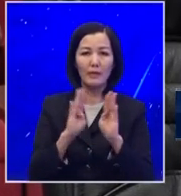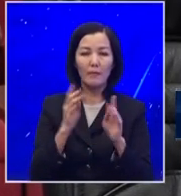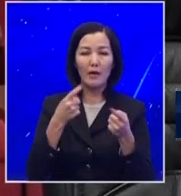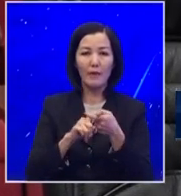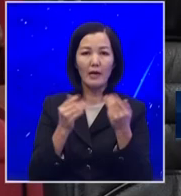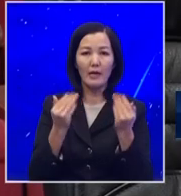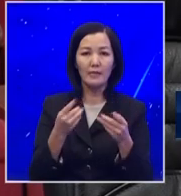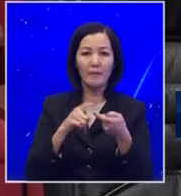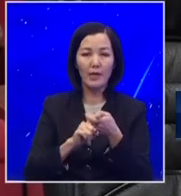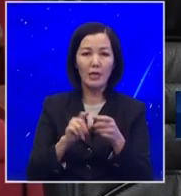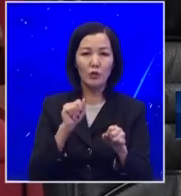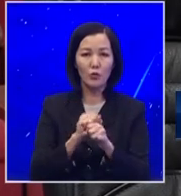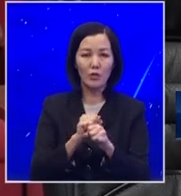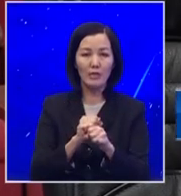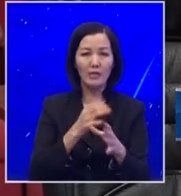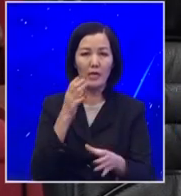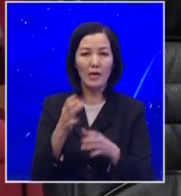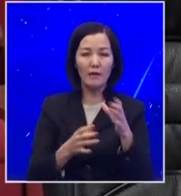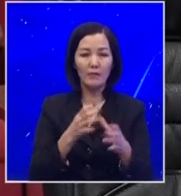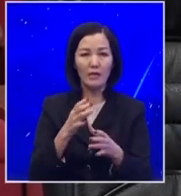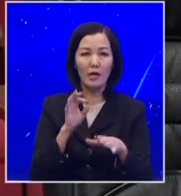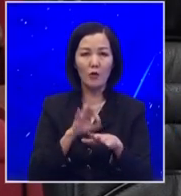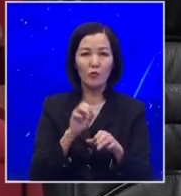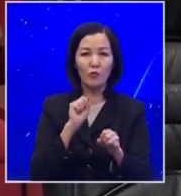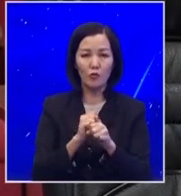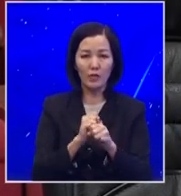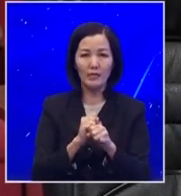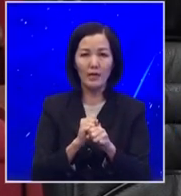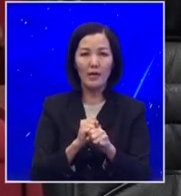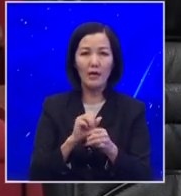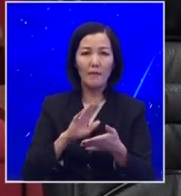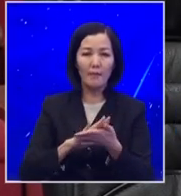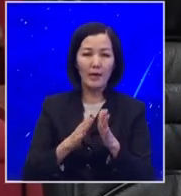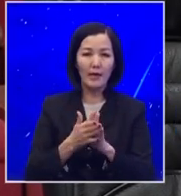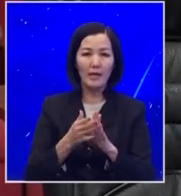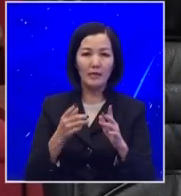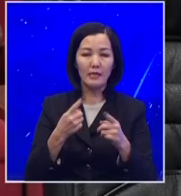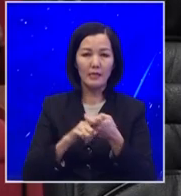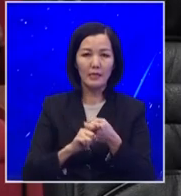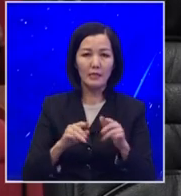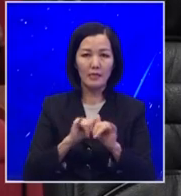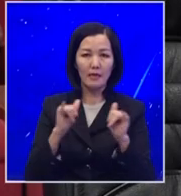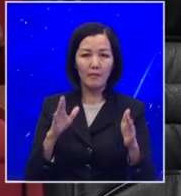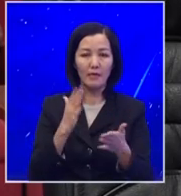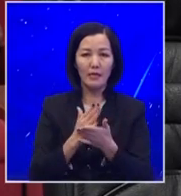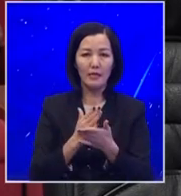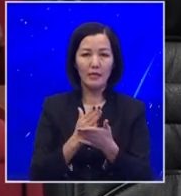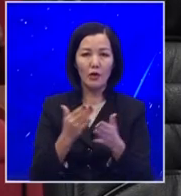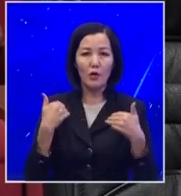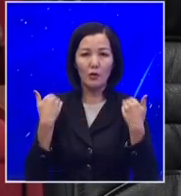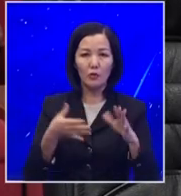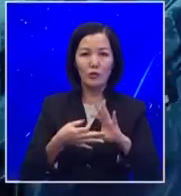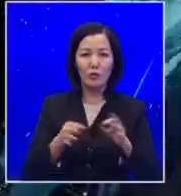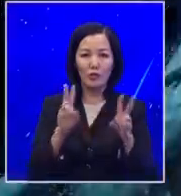байланысты байланыс үзілді. Әлемдегі індет жойылып, қарым қатынасымыз қайта реттеледі деген үміттемін. Кездесуде туындаған ұсыныстарды жан жақты